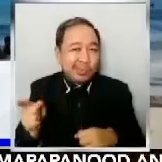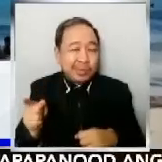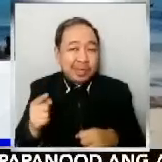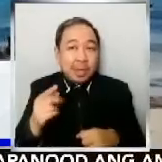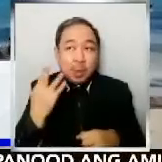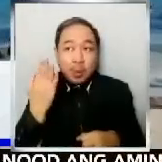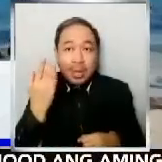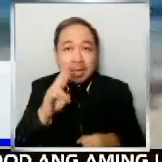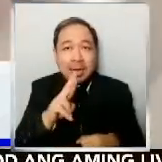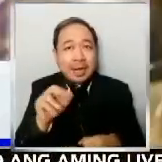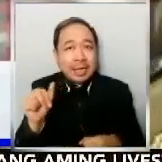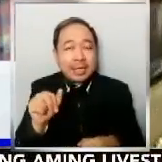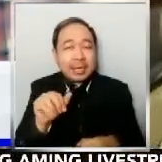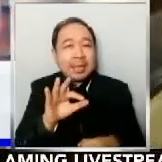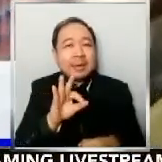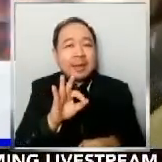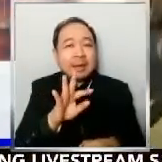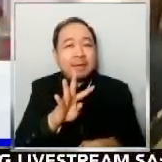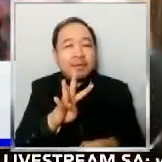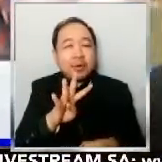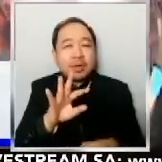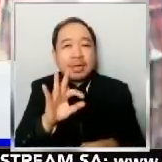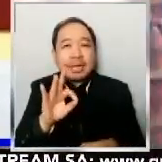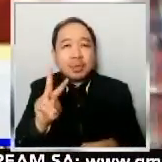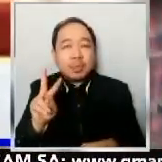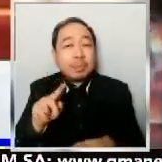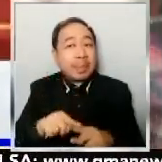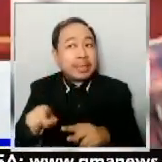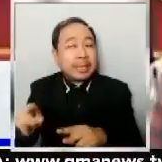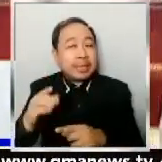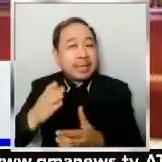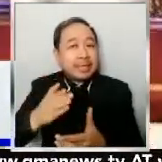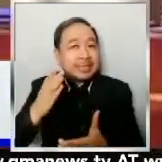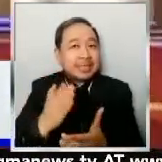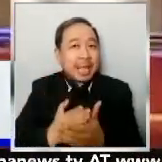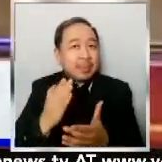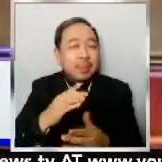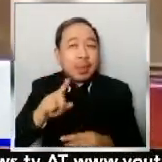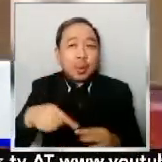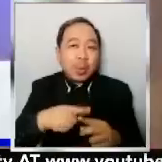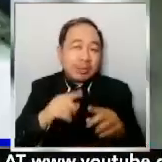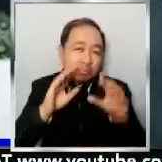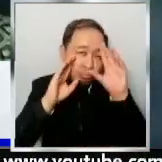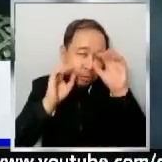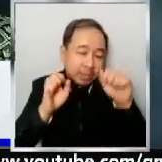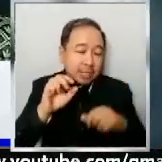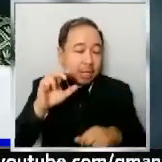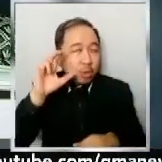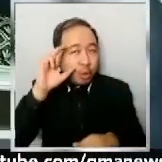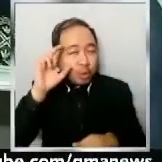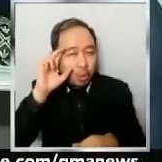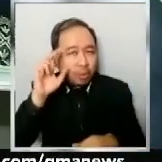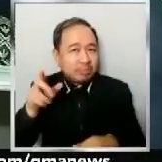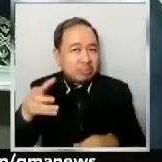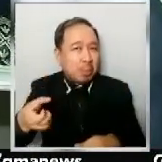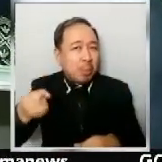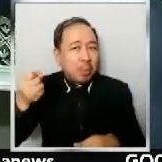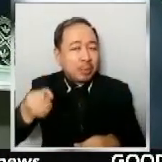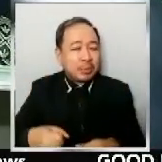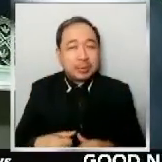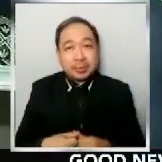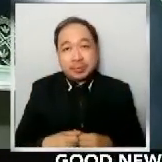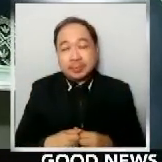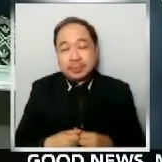Act 9492. Pero natigil ito noong panahon ni dating Pangulong Noynoy Aquino. Para sa GMA Integrated